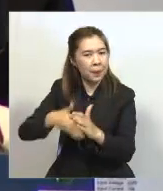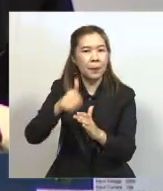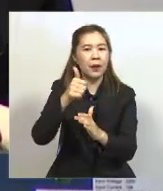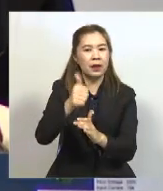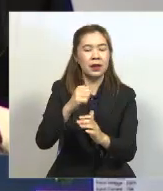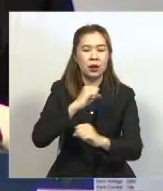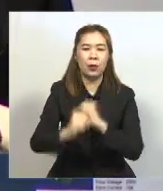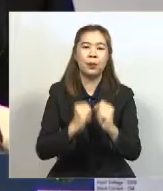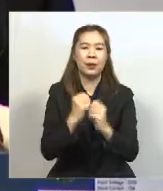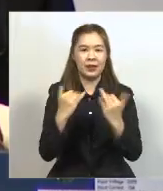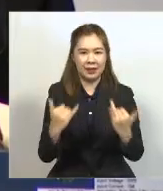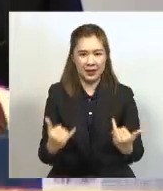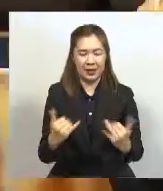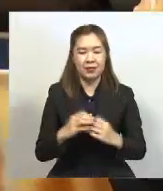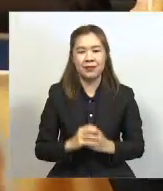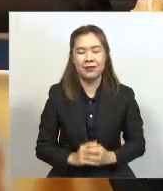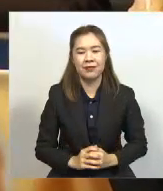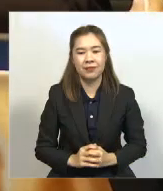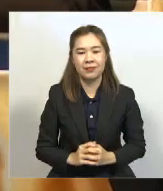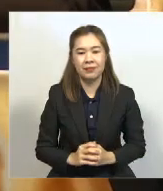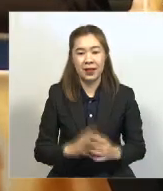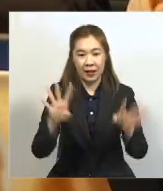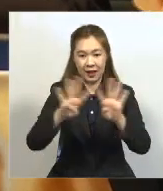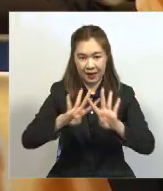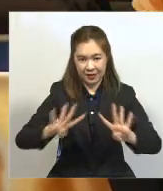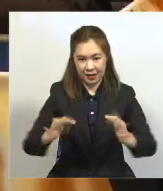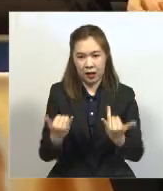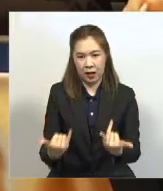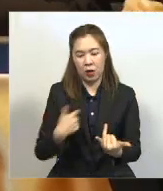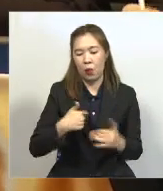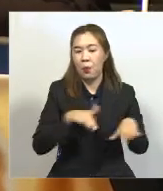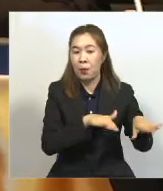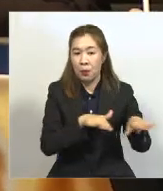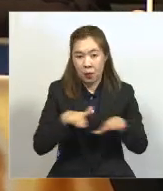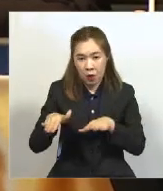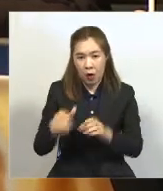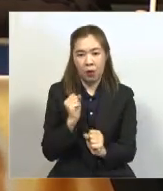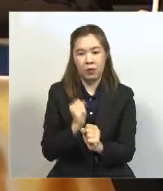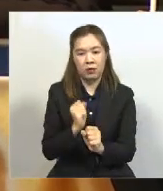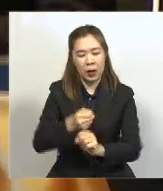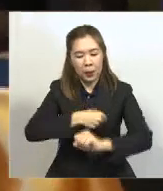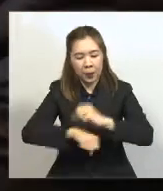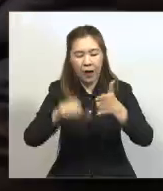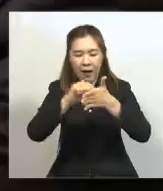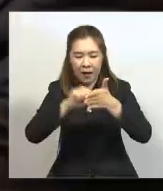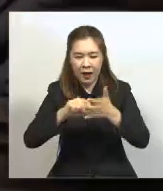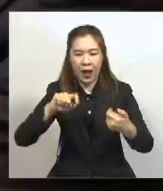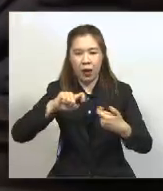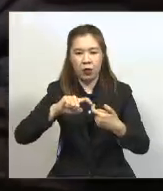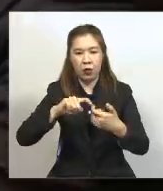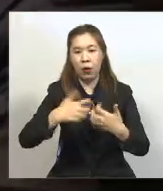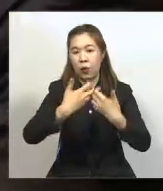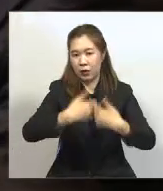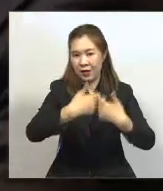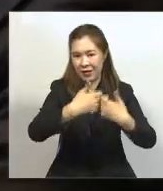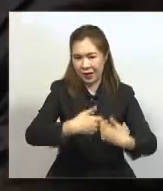สำเร็จภายในปีนี้ขณะเดียวกันนะคะอาเซียนเราก็ต้องเตรียมพร้อมรับมือกับการปฏิวัติอุตสาหกรรมด้วยเพราะว่า